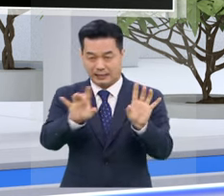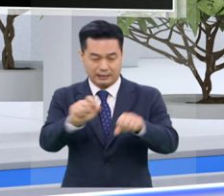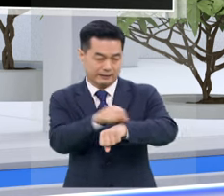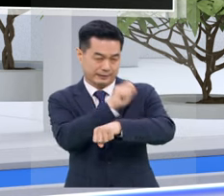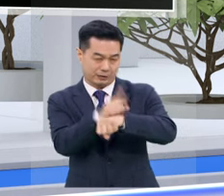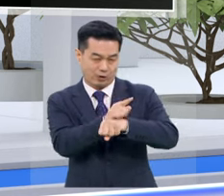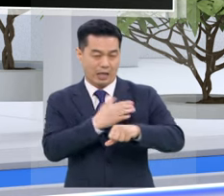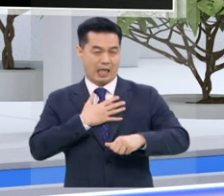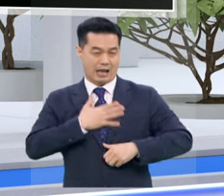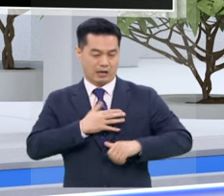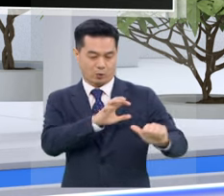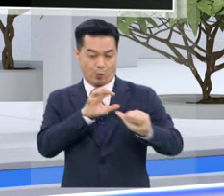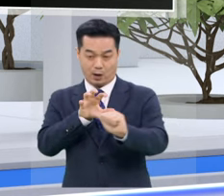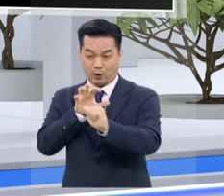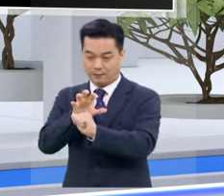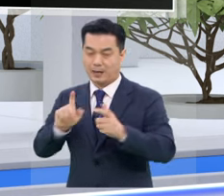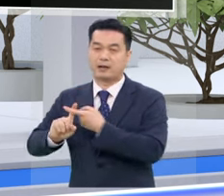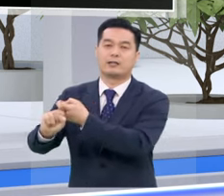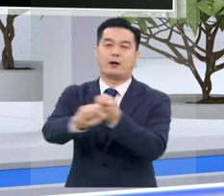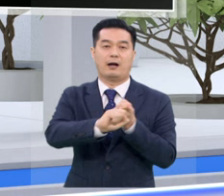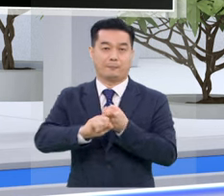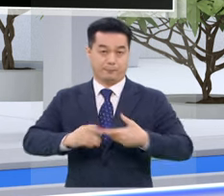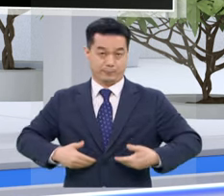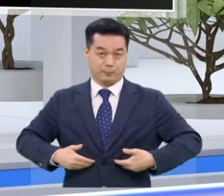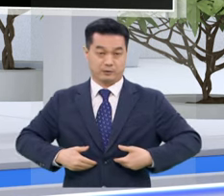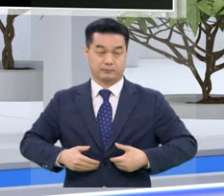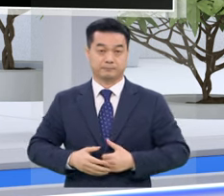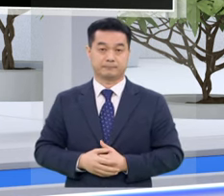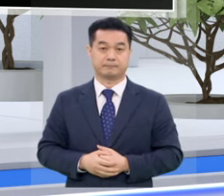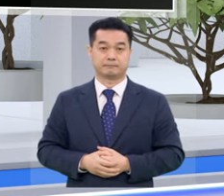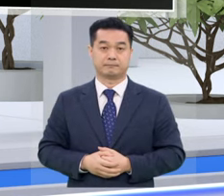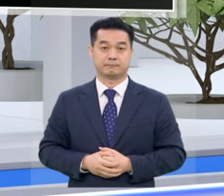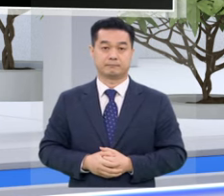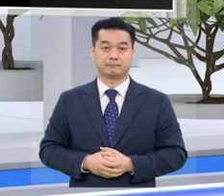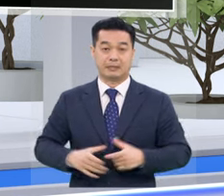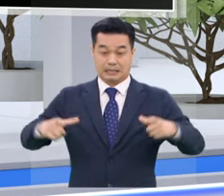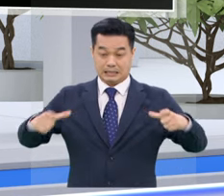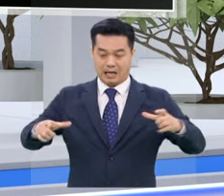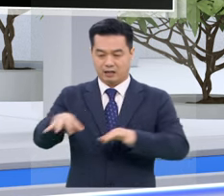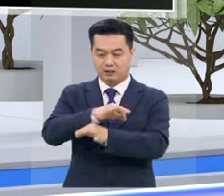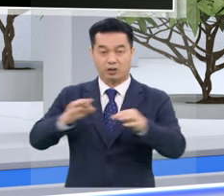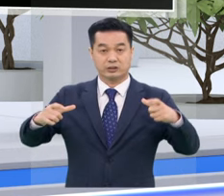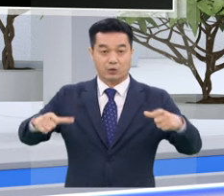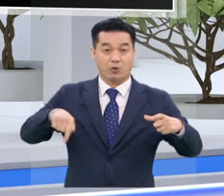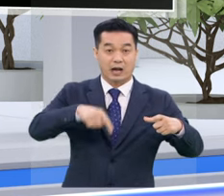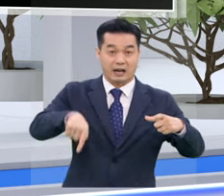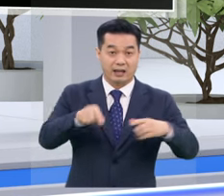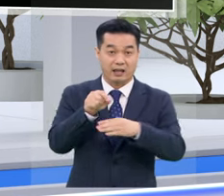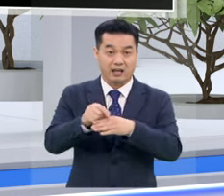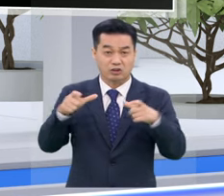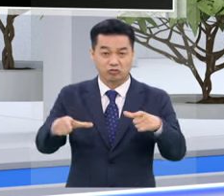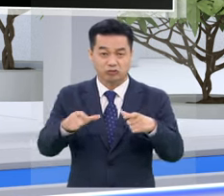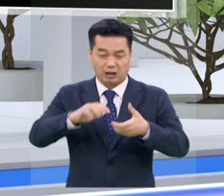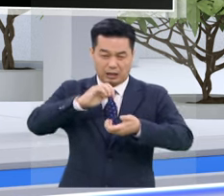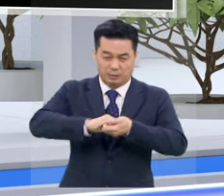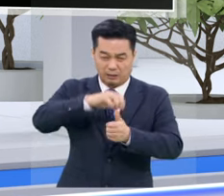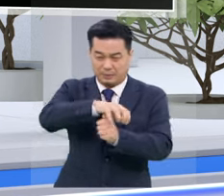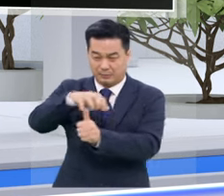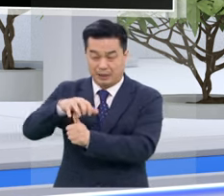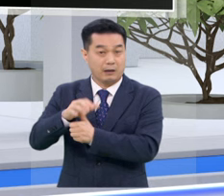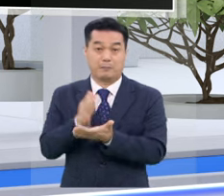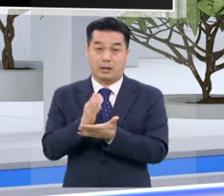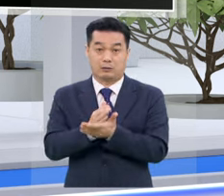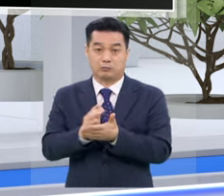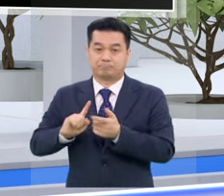활용하는 것이 우선되어 할 것입니다 단일 경제권 속에 행정 구역을 넘어서 다양한 도시 권역을